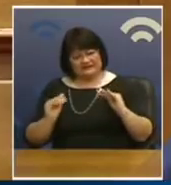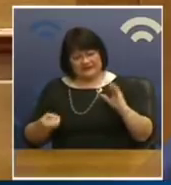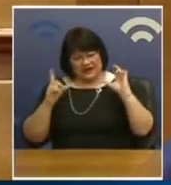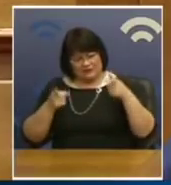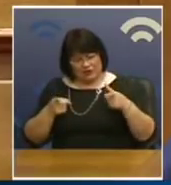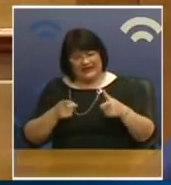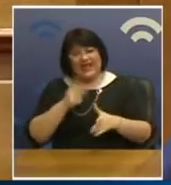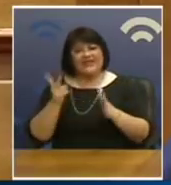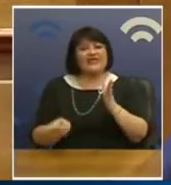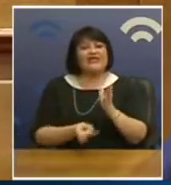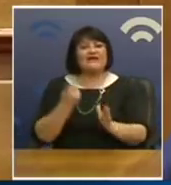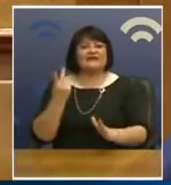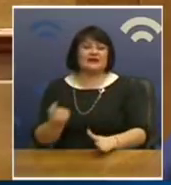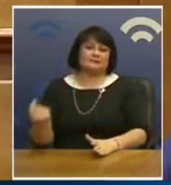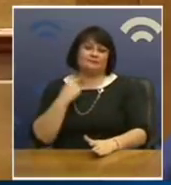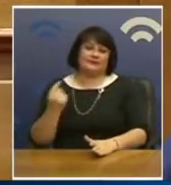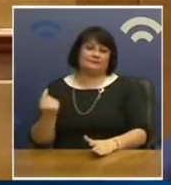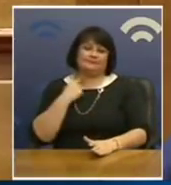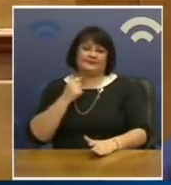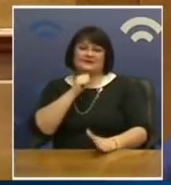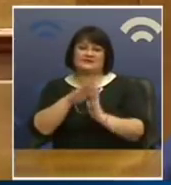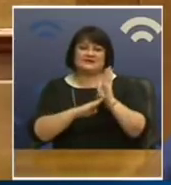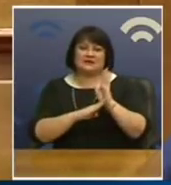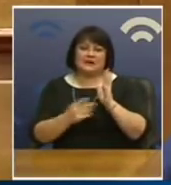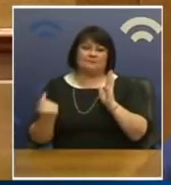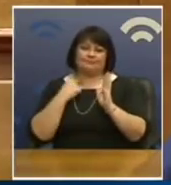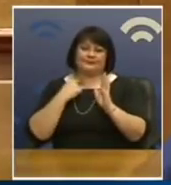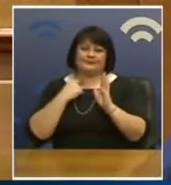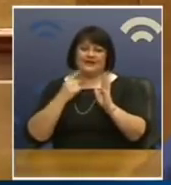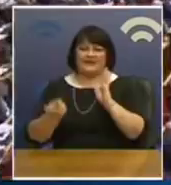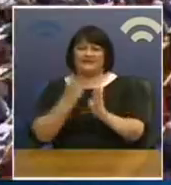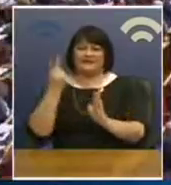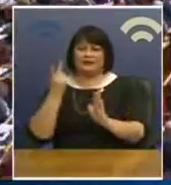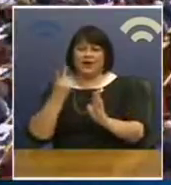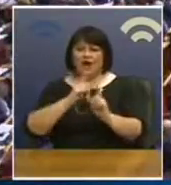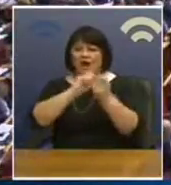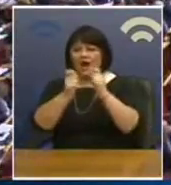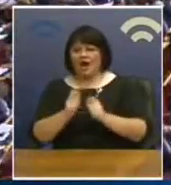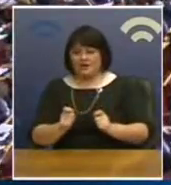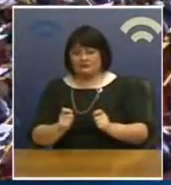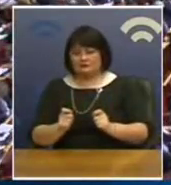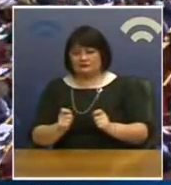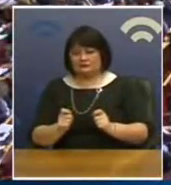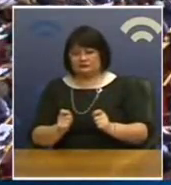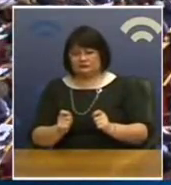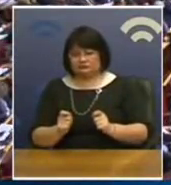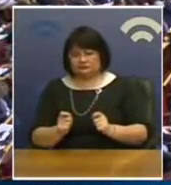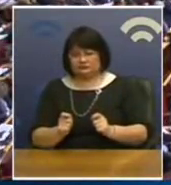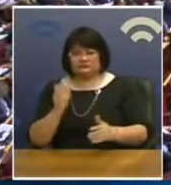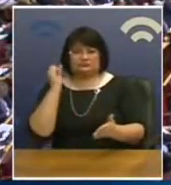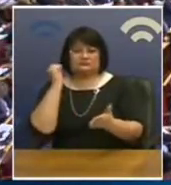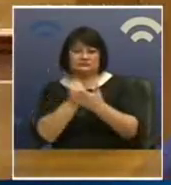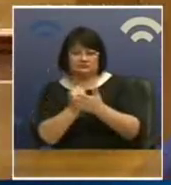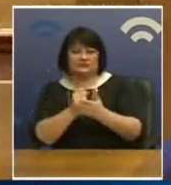δεύτερη συνεχόμενη αποτυχημένη αναθεώρηση συντάγματος. Θα μείνετε στην ιστορία ως η παράταξη